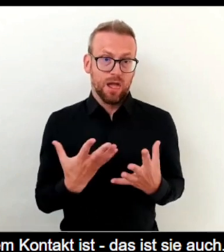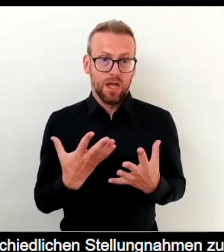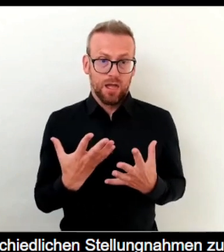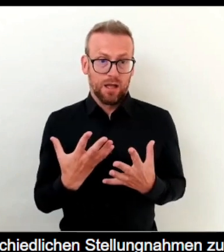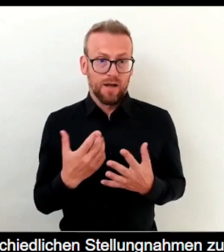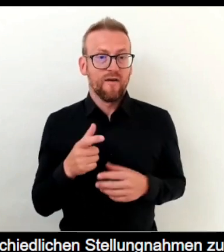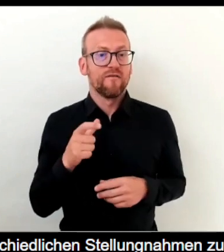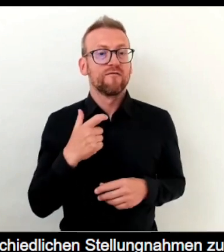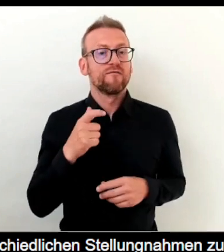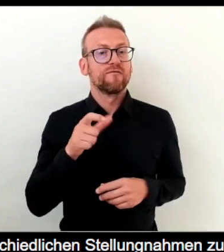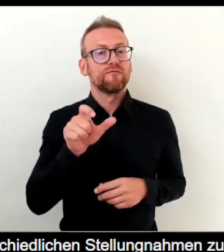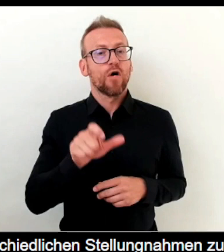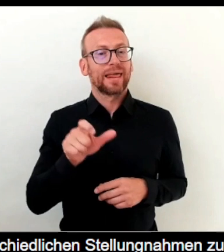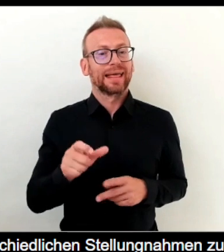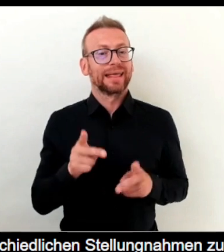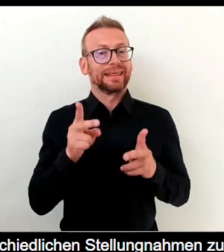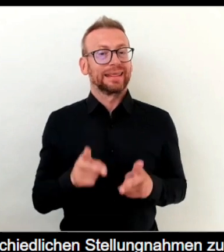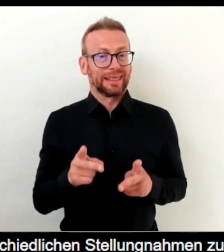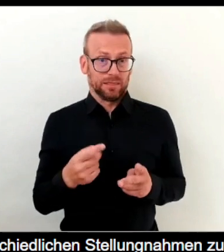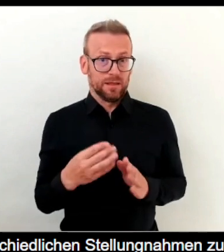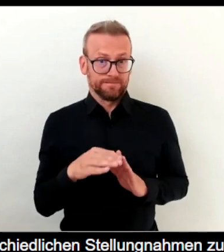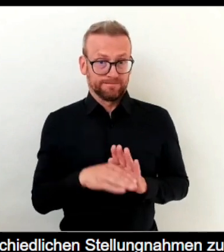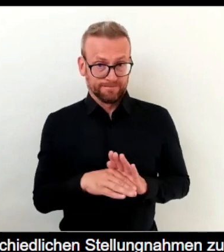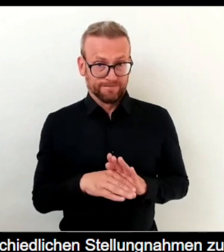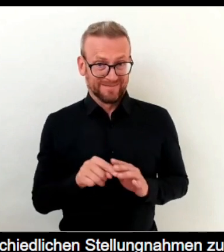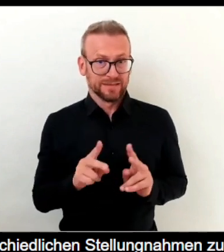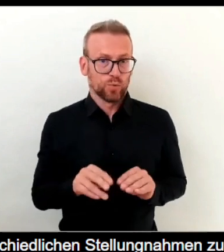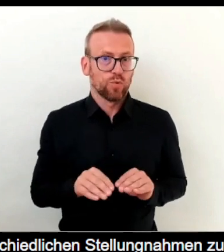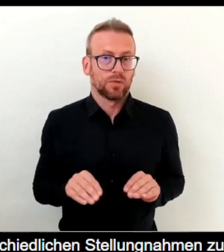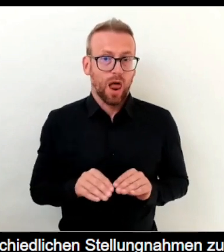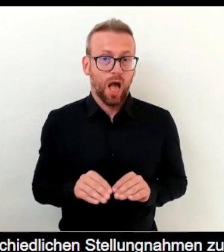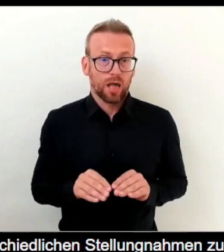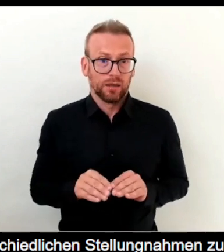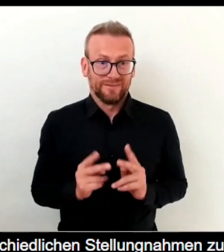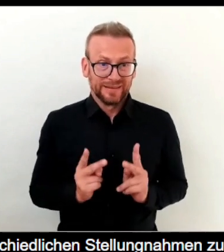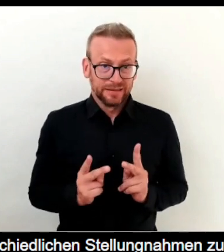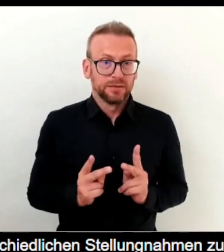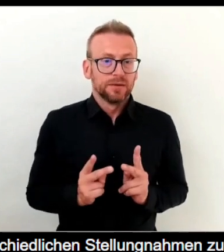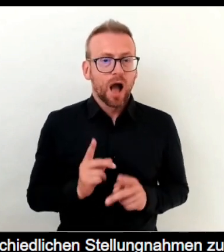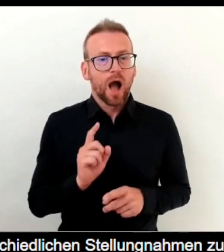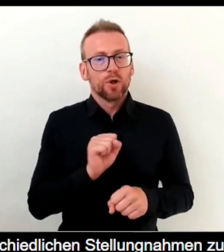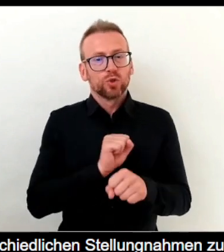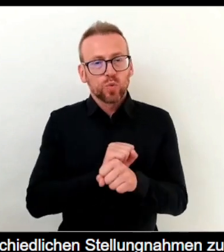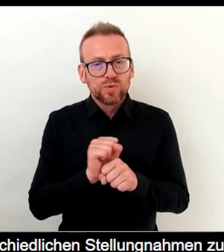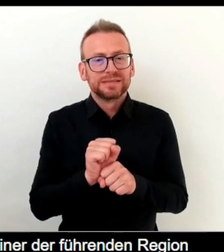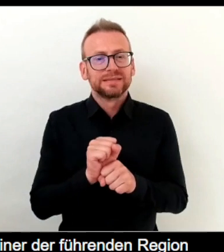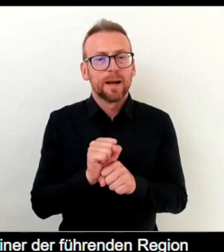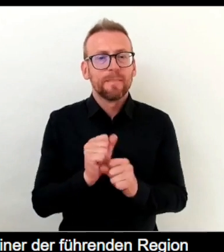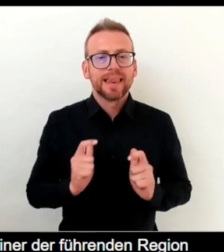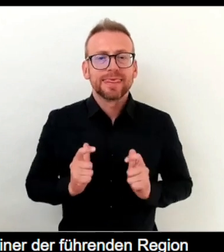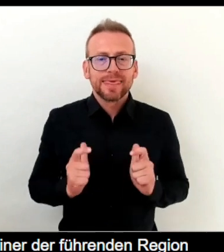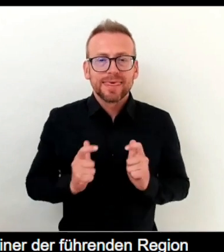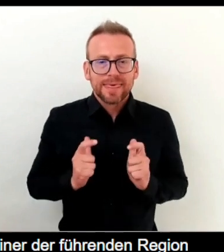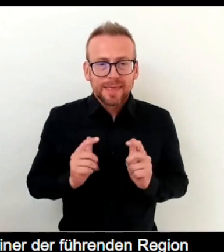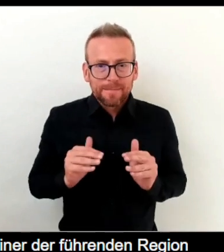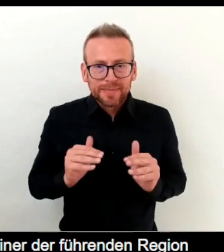unter anderem davon abhängt, dass wir Daten bekommen, wie hat sich die Wolf-Population entwickelt. Es